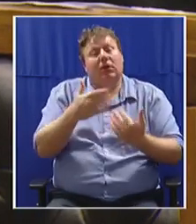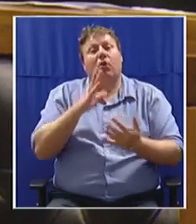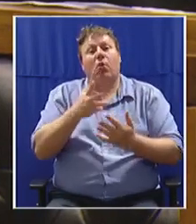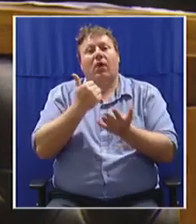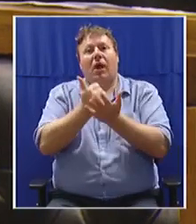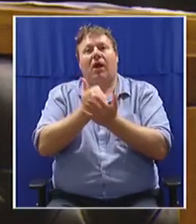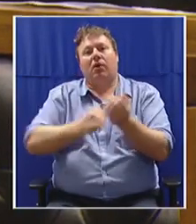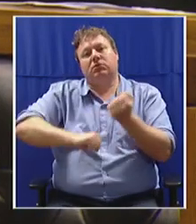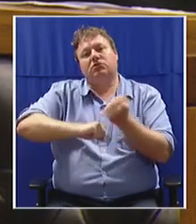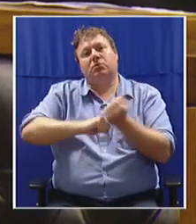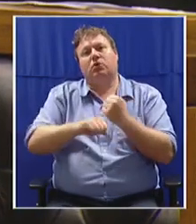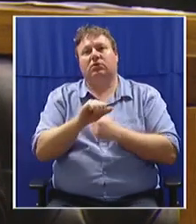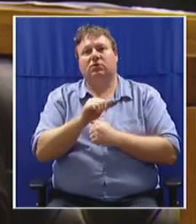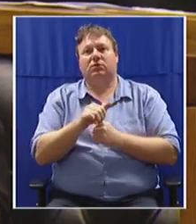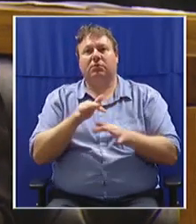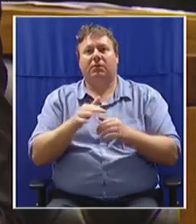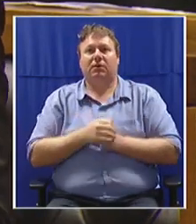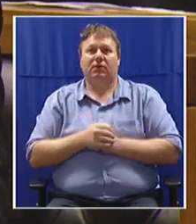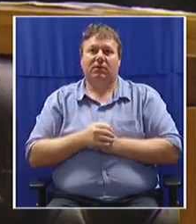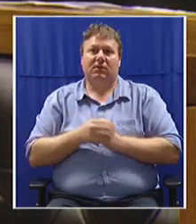Kukhona okwenzekayo.